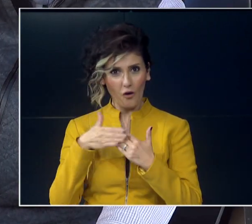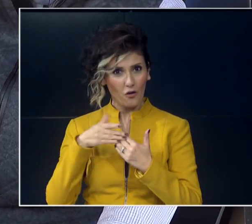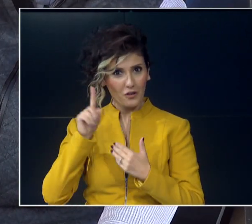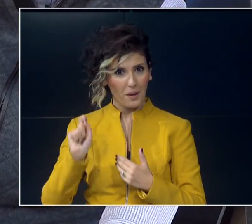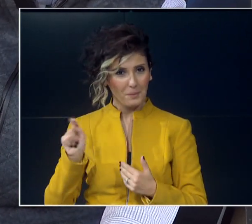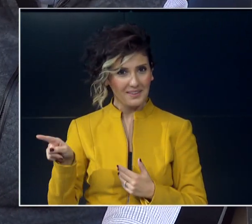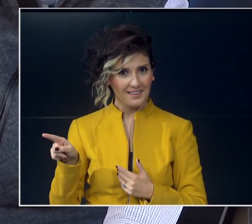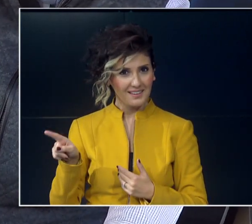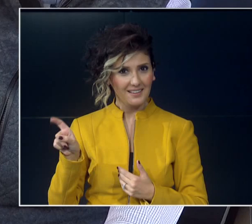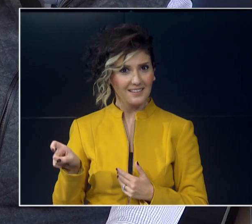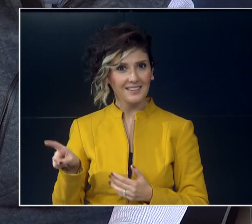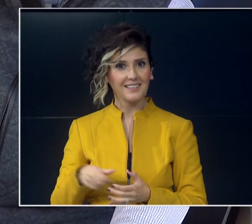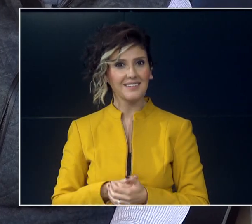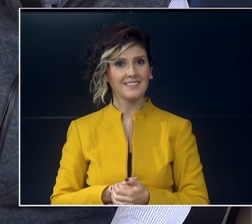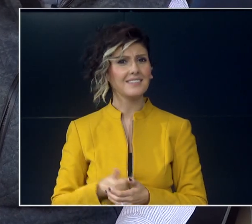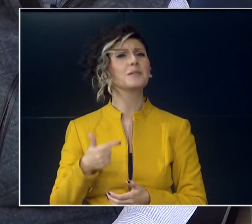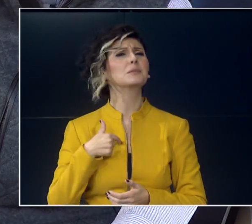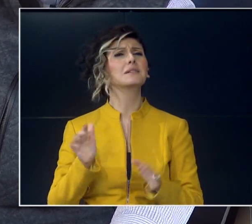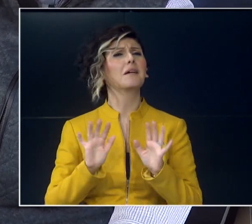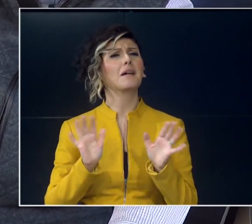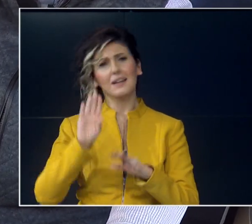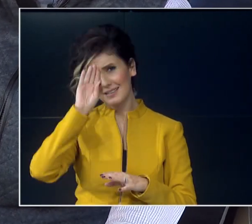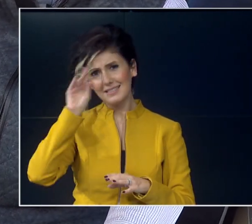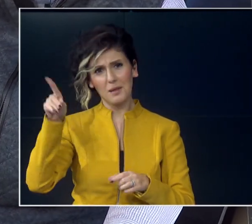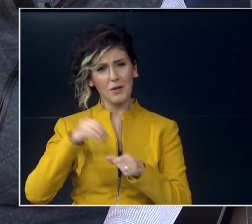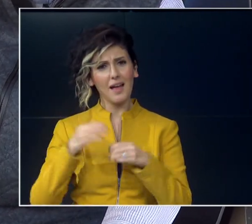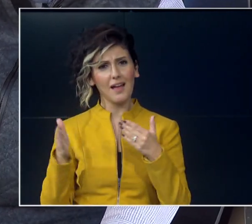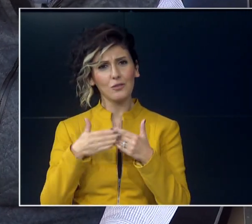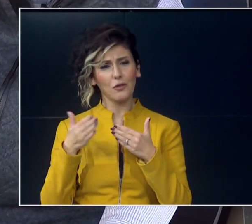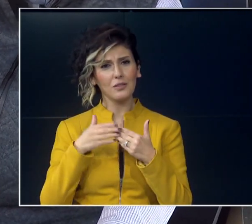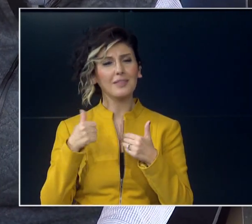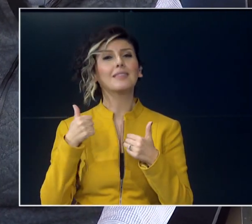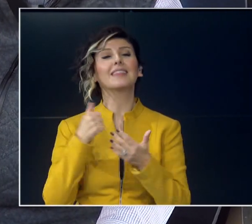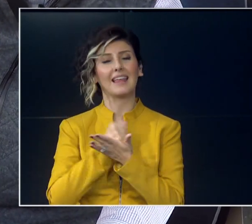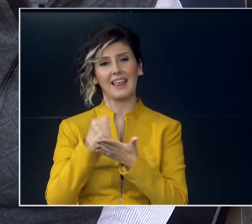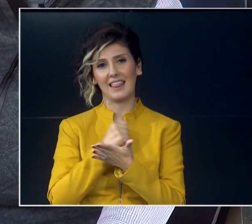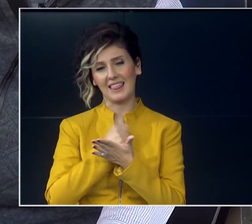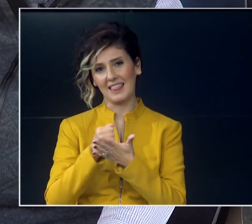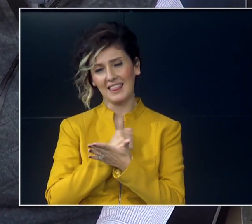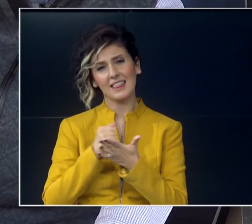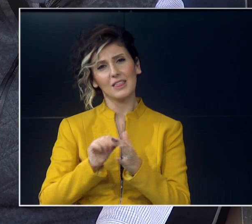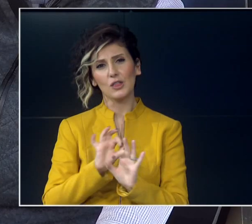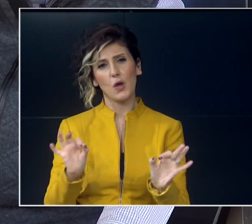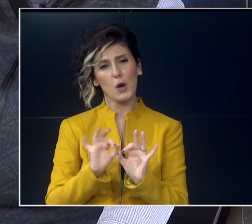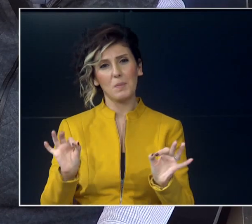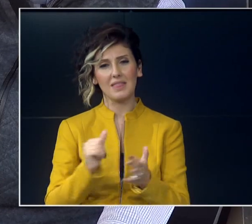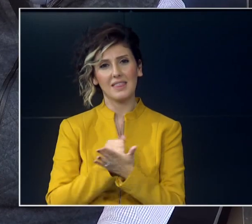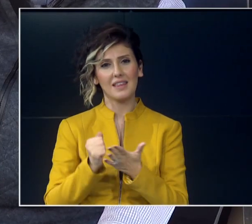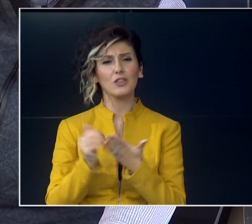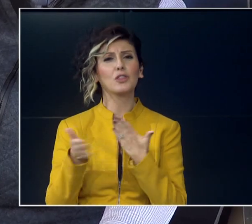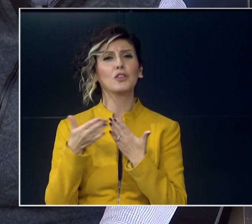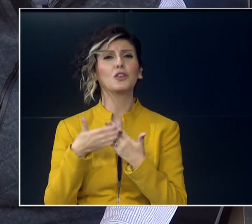yaptınız. Biz yok, İstanbul'da yaptık. Normal, nikah. Nikah yaptık,